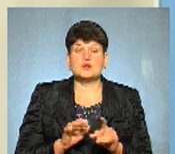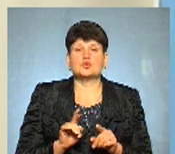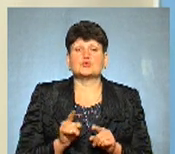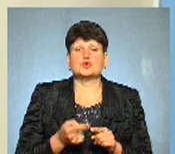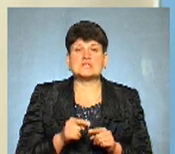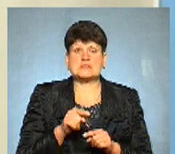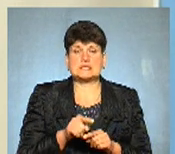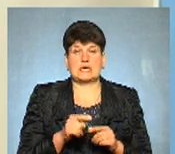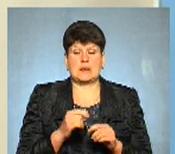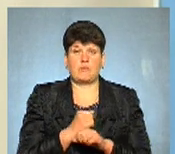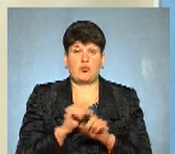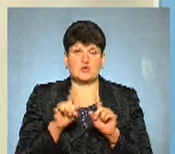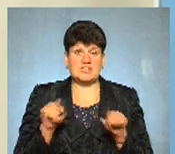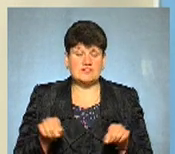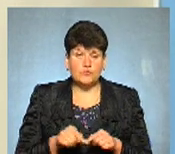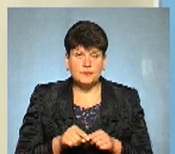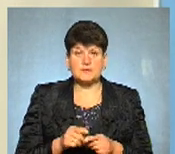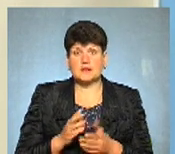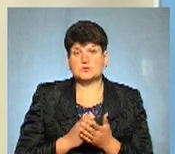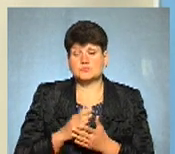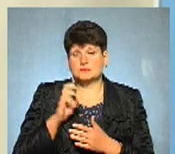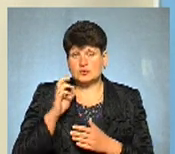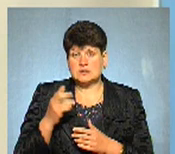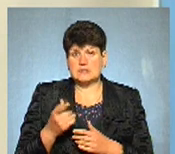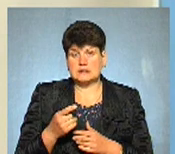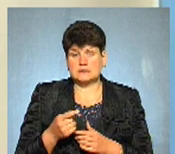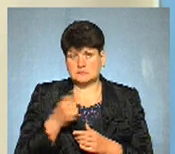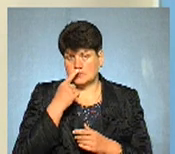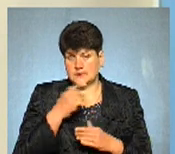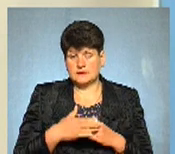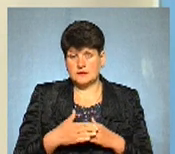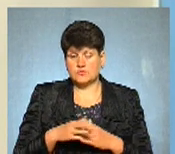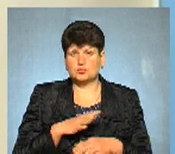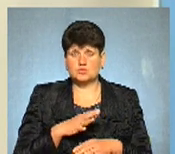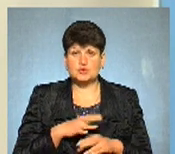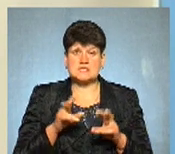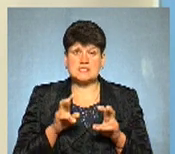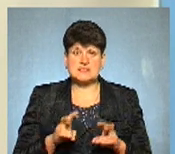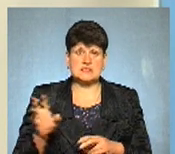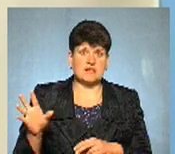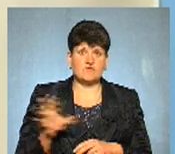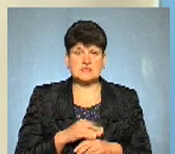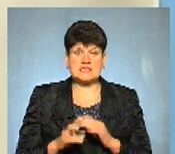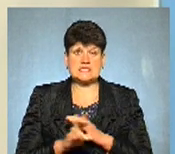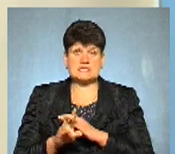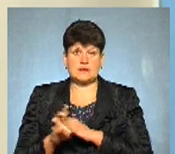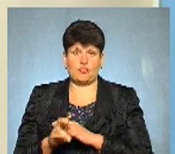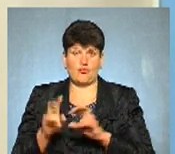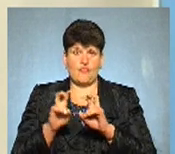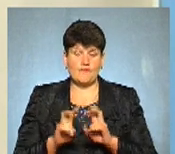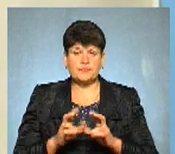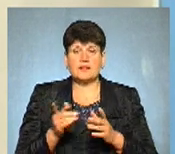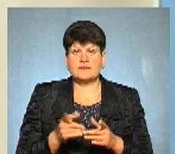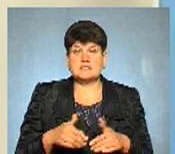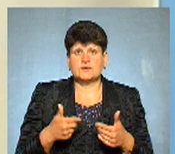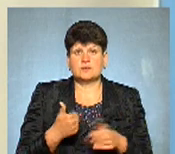путівок. Щодо богослужінь, на днях, наскільки мені відомо, було засідання всіх конфесій, і вони десь звернулися